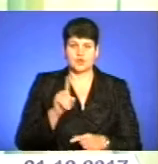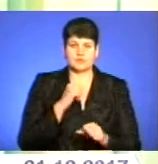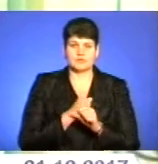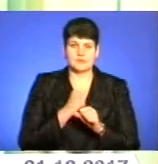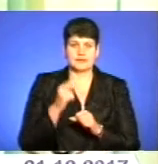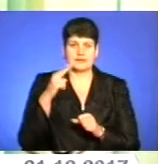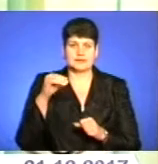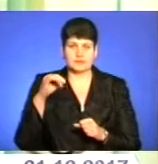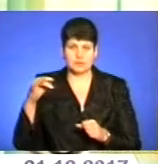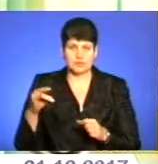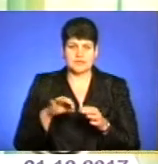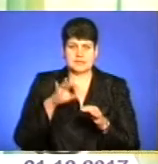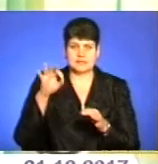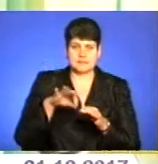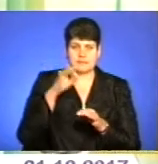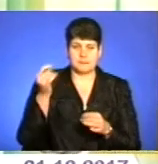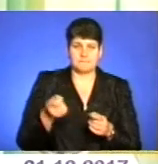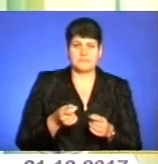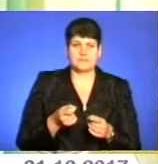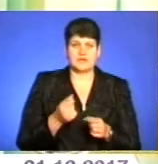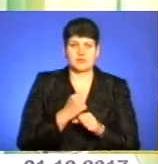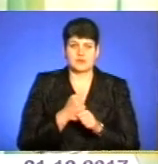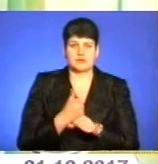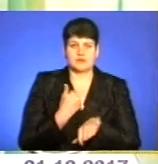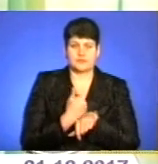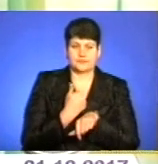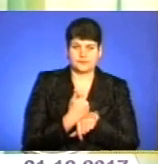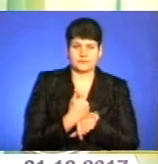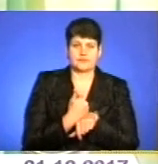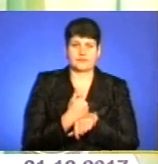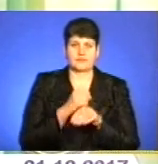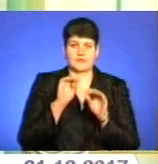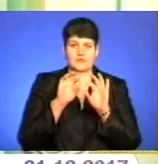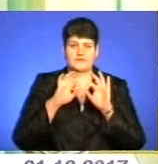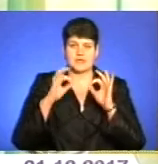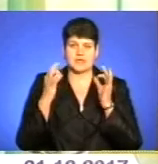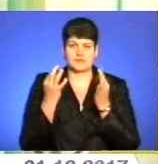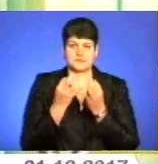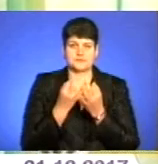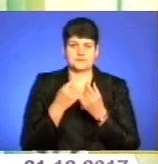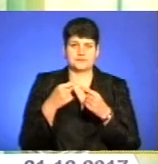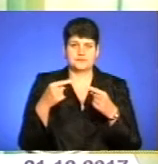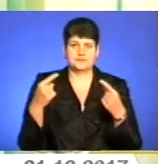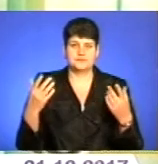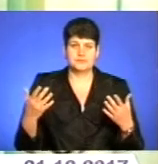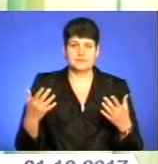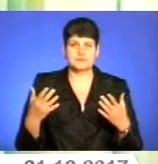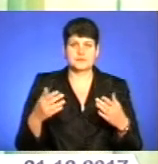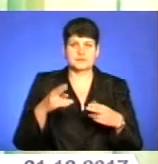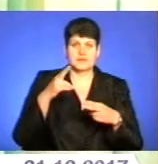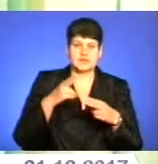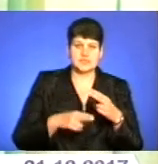дідух, брали стеблини пшениці і формували основний сніп – голову. Оздоблювали вінком, сплетений з різних плетінок –